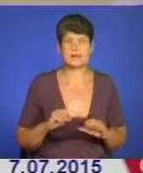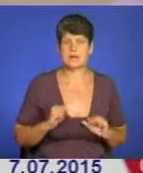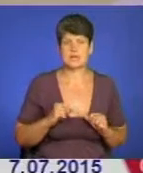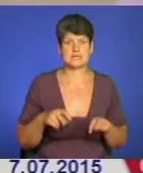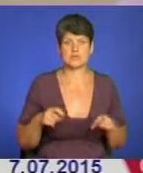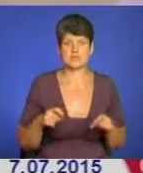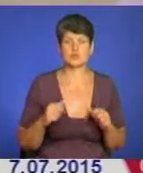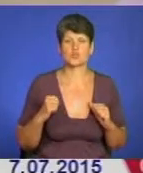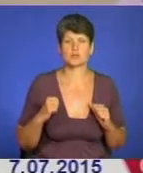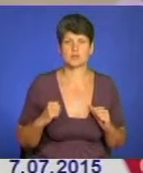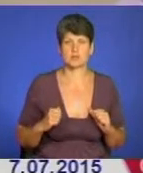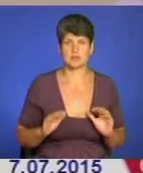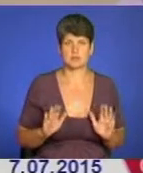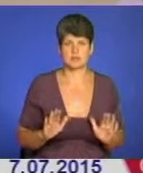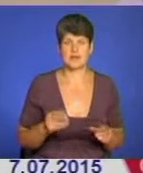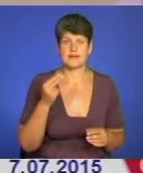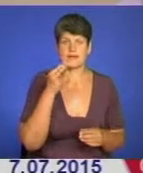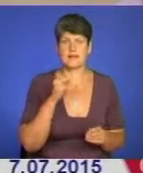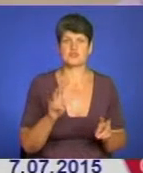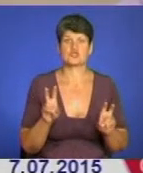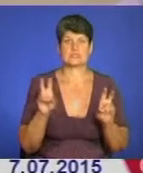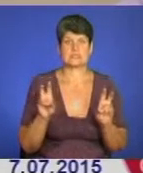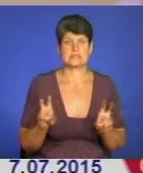бігти, спиніться. Краще сісти і